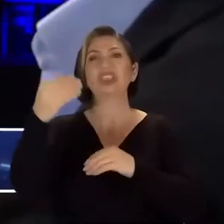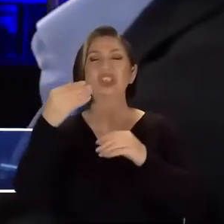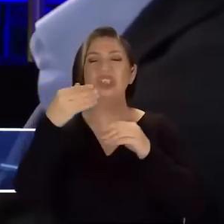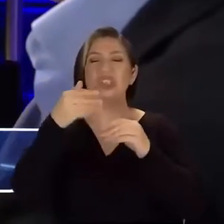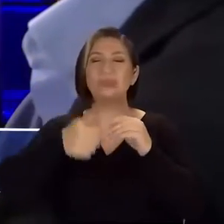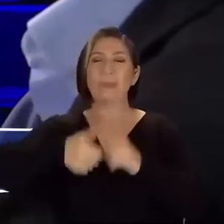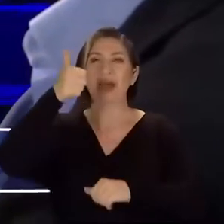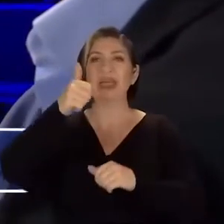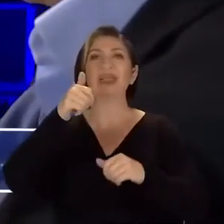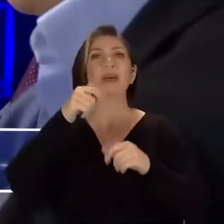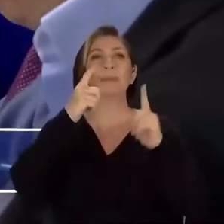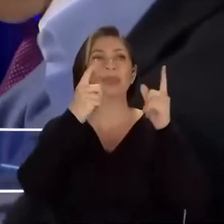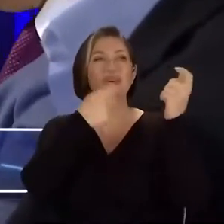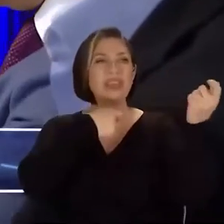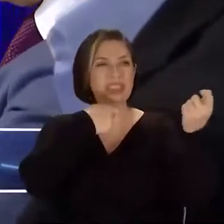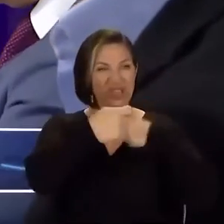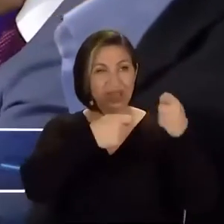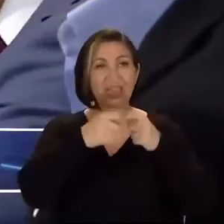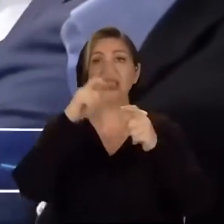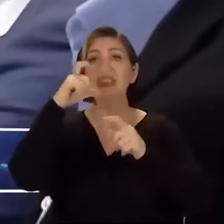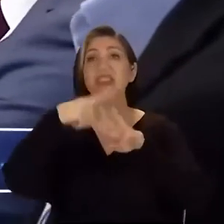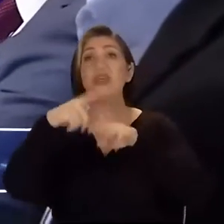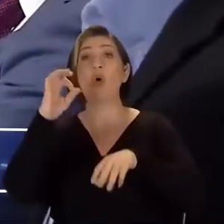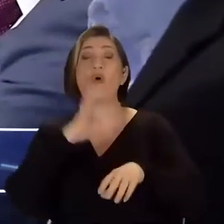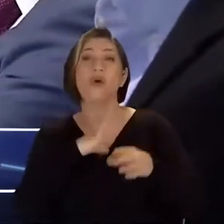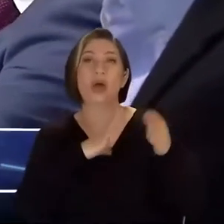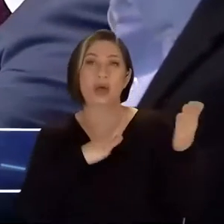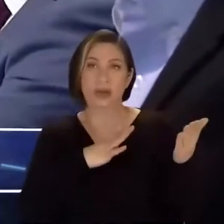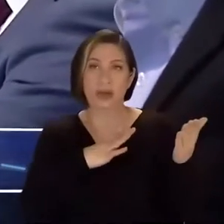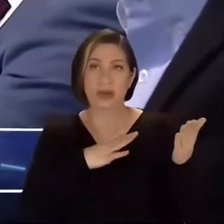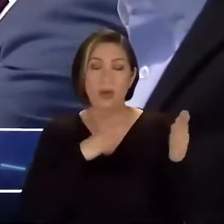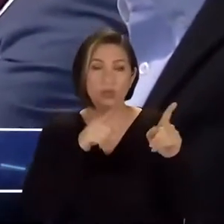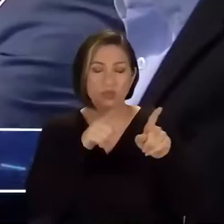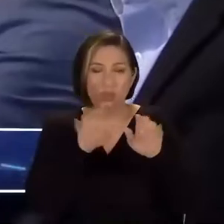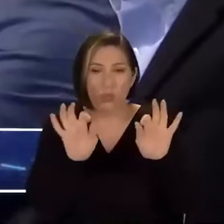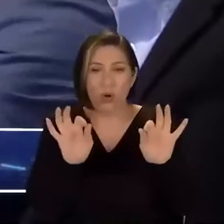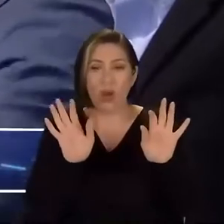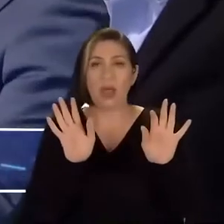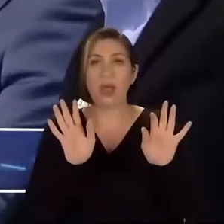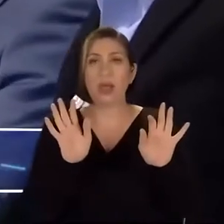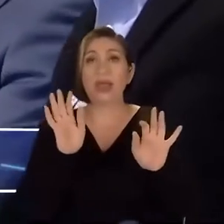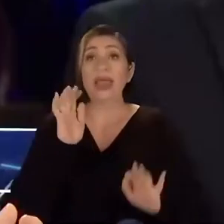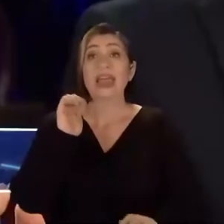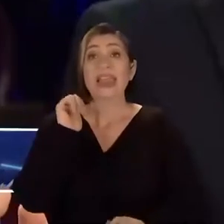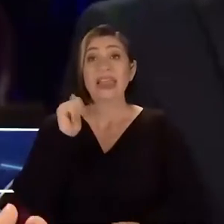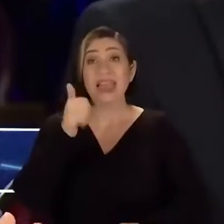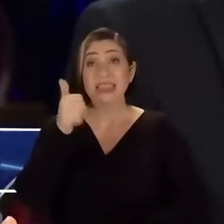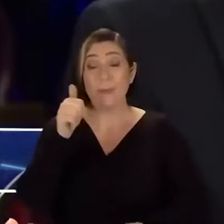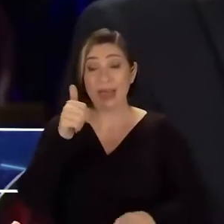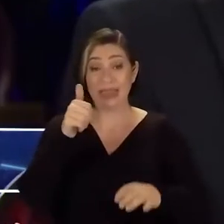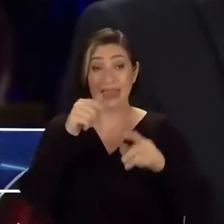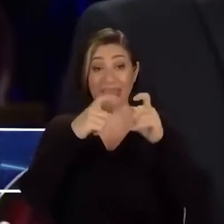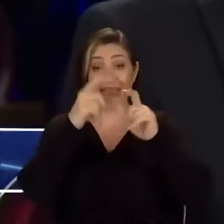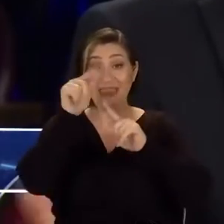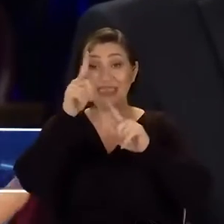Exxon'un CEO'suydu. Öyle bir gidişat vardı. Sosyal yapıyı da şey yapan. Ne zaman ki Silikon